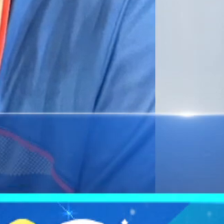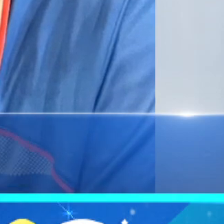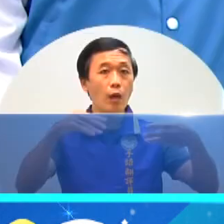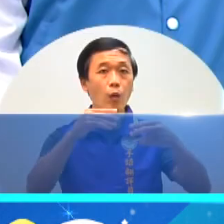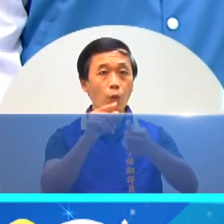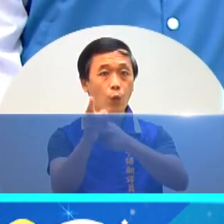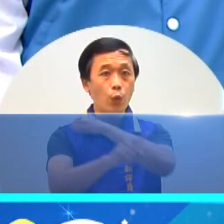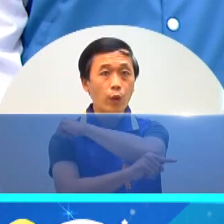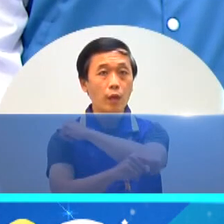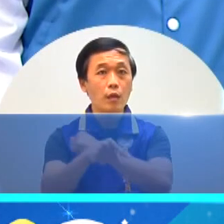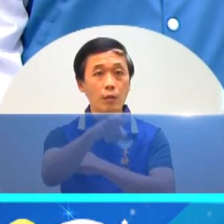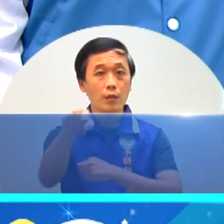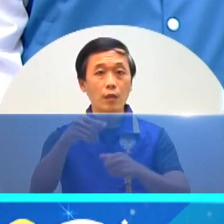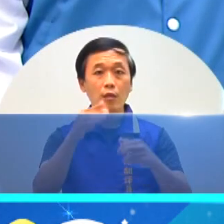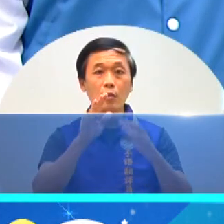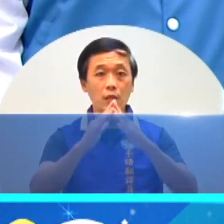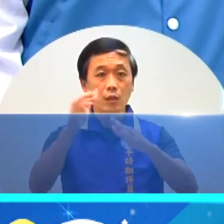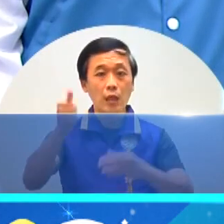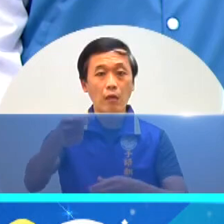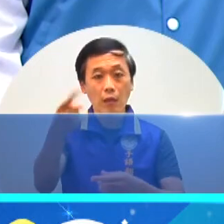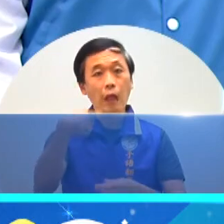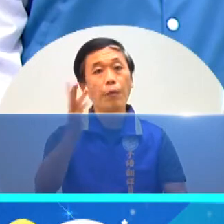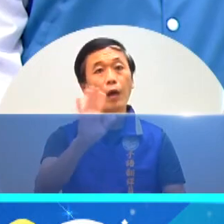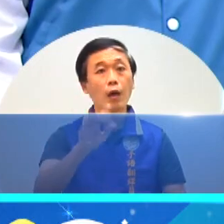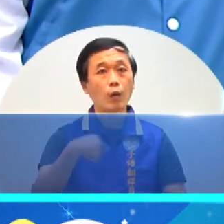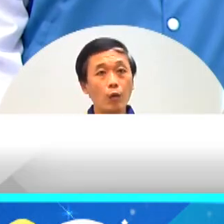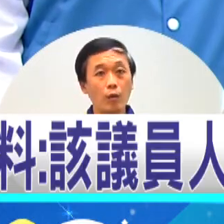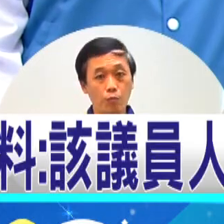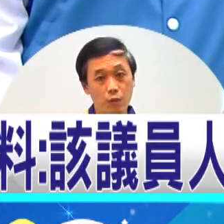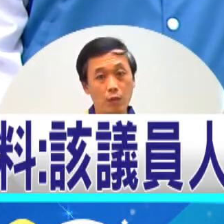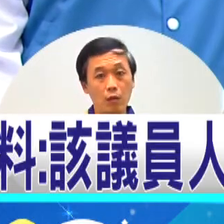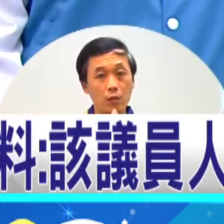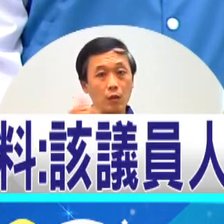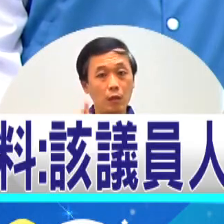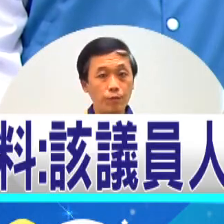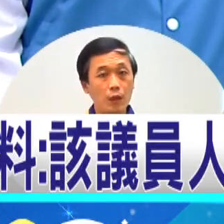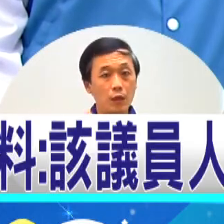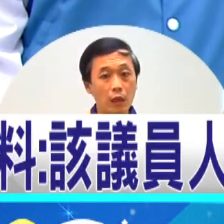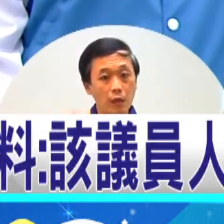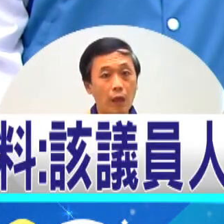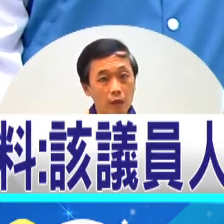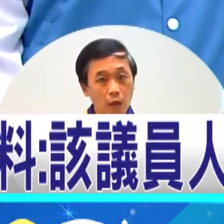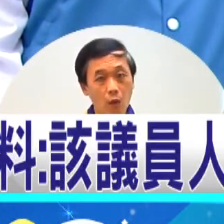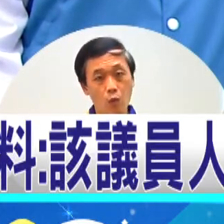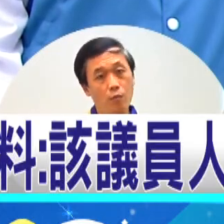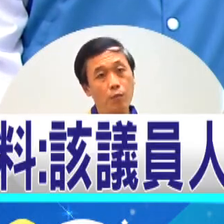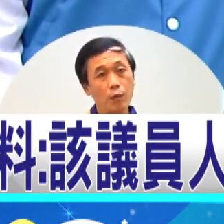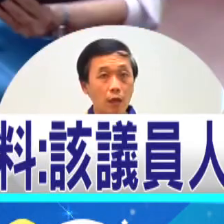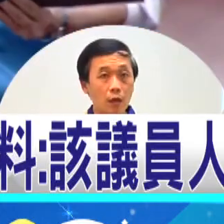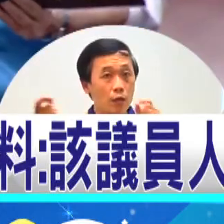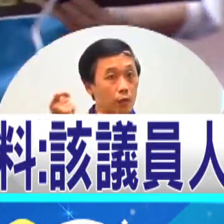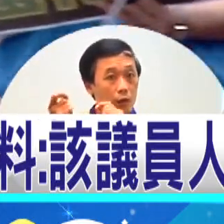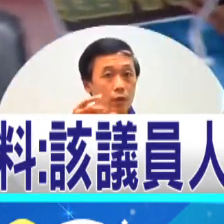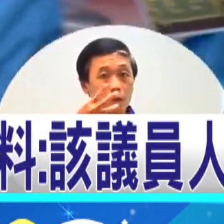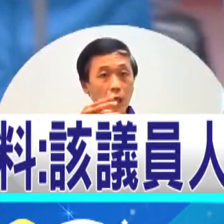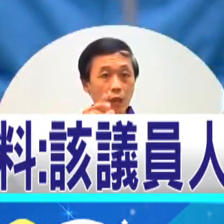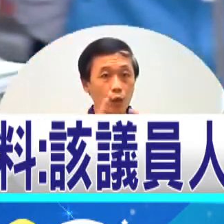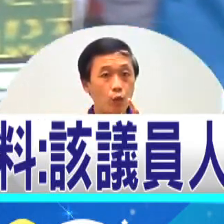家加油一下，等勘灾完了我再过去。 检讨起台风天有没有在选区里关心受